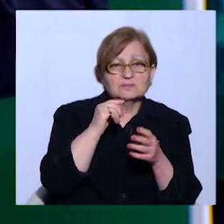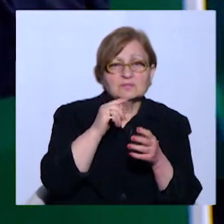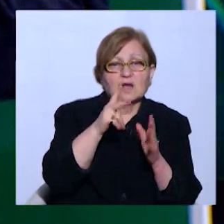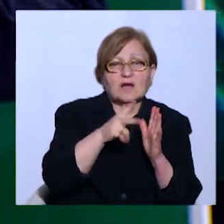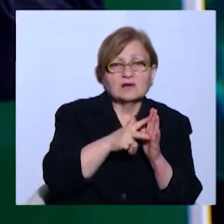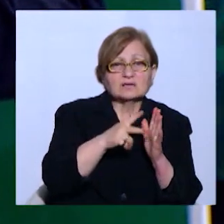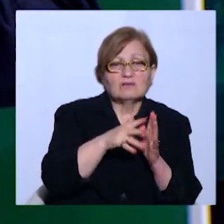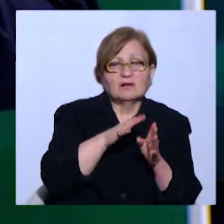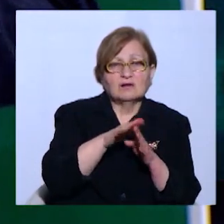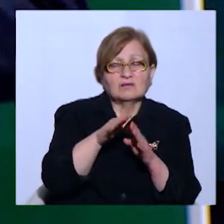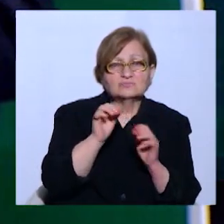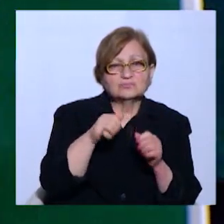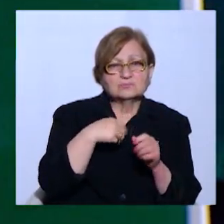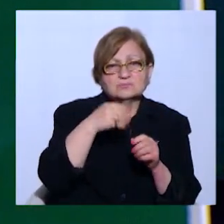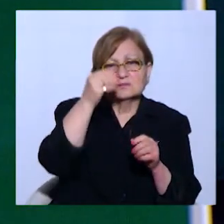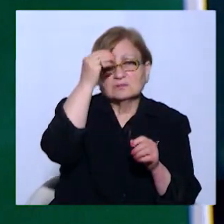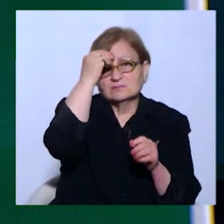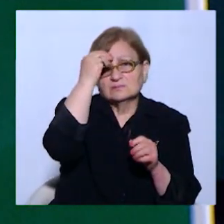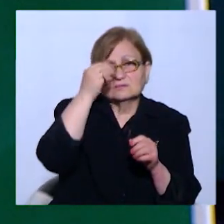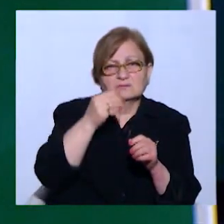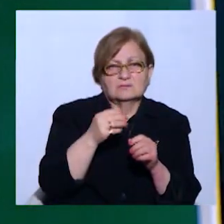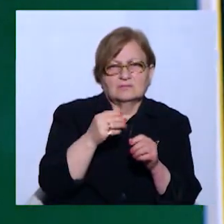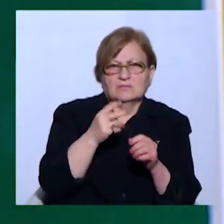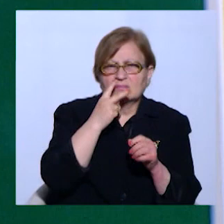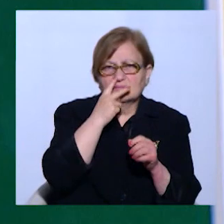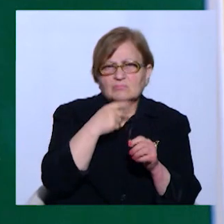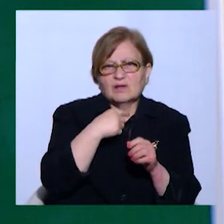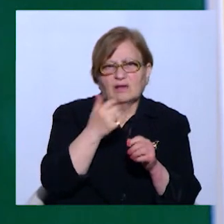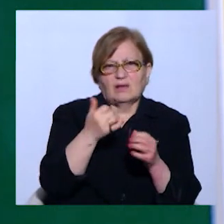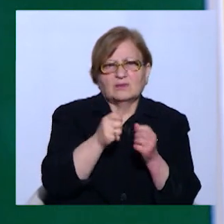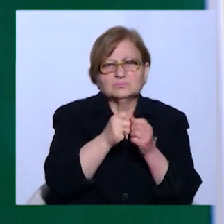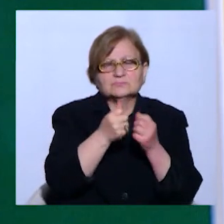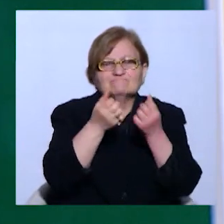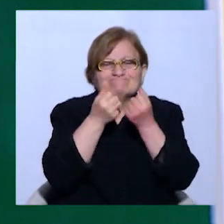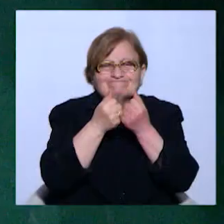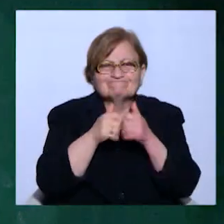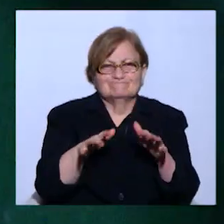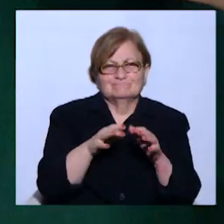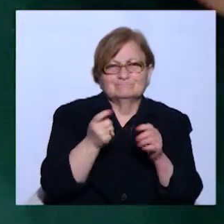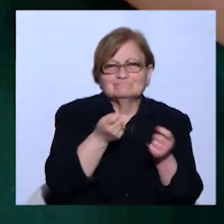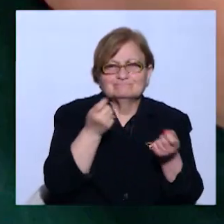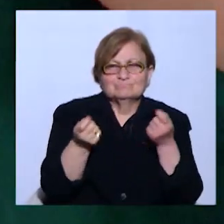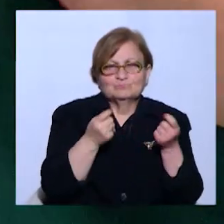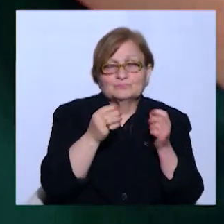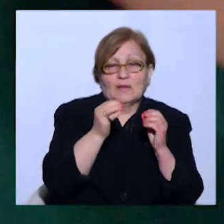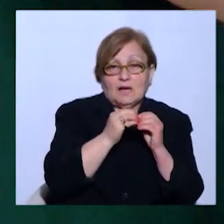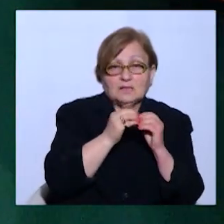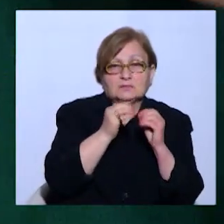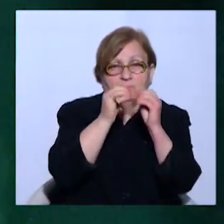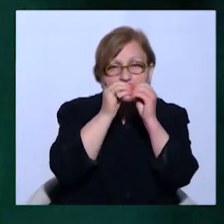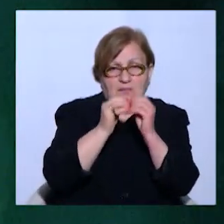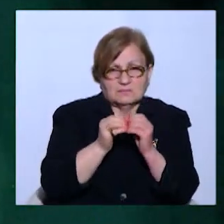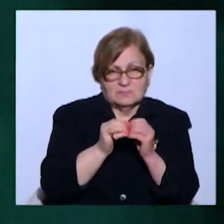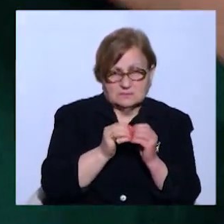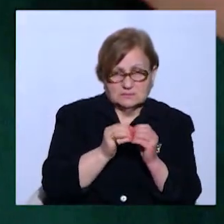8. შეიძლება წარმოვიდგინო მე როგორც აი გაშლილად გავაკეთებ უყურეთ როგორც 10.5